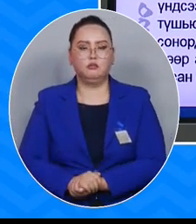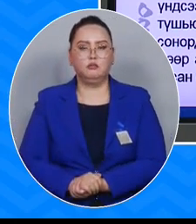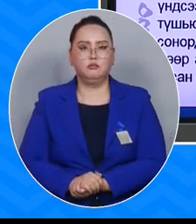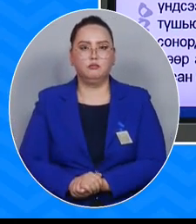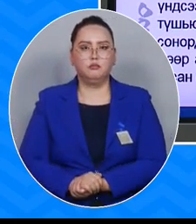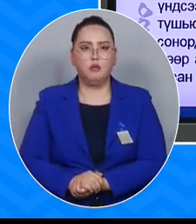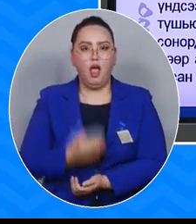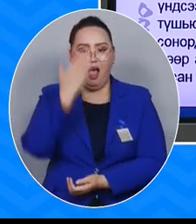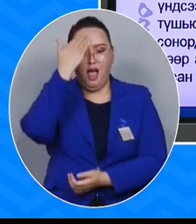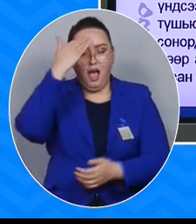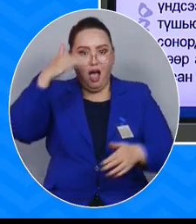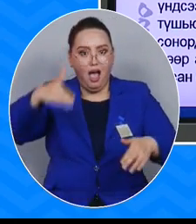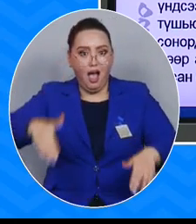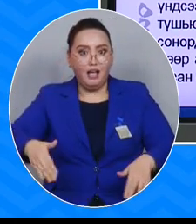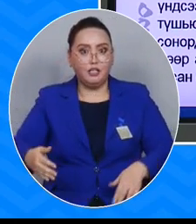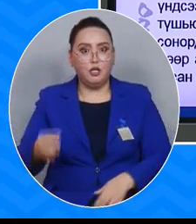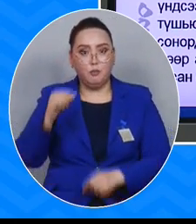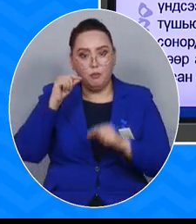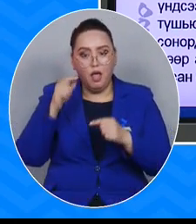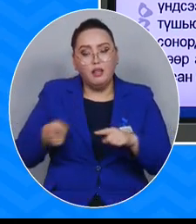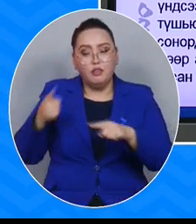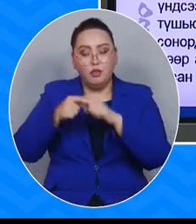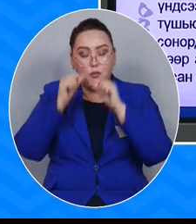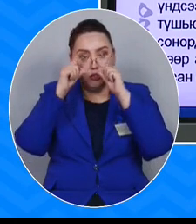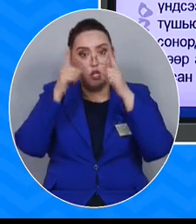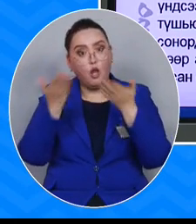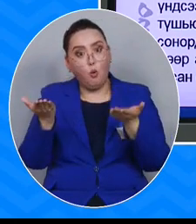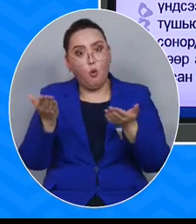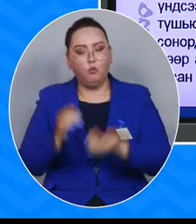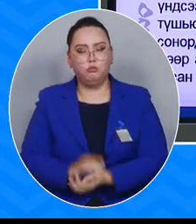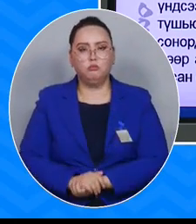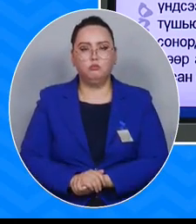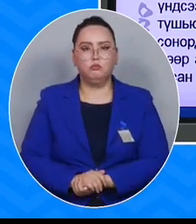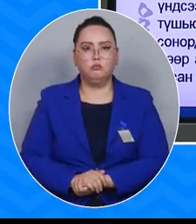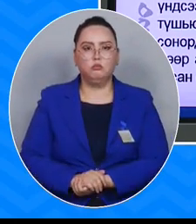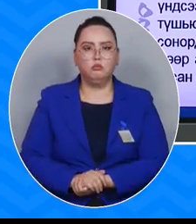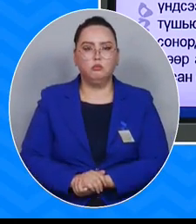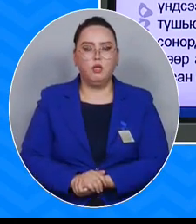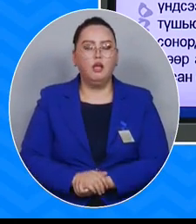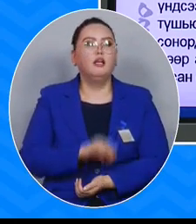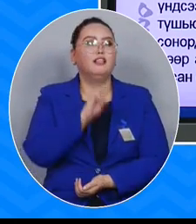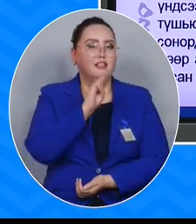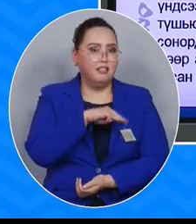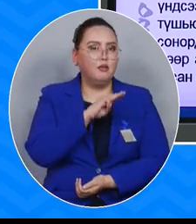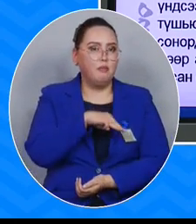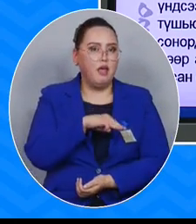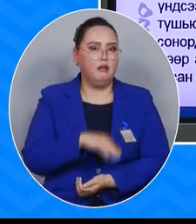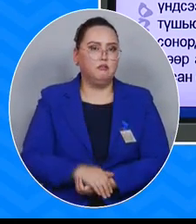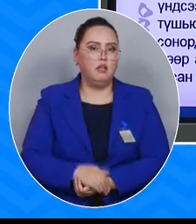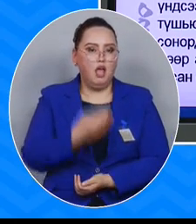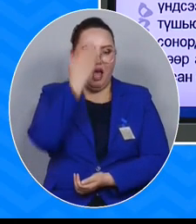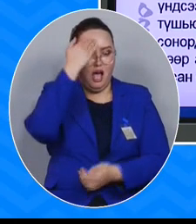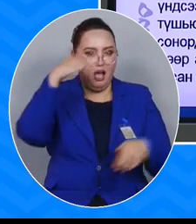эргийх гэсэнээ зоохтусаж ахайтан эхээц нэг дэээс лүлэх гэжуүүүүгээвэл өтөөм бүүрэл гэжгэээ задал суусан хатан ээж